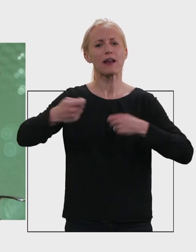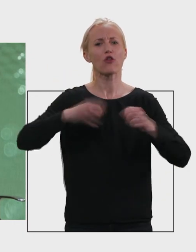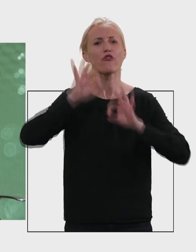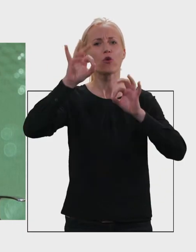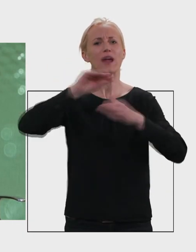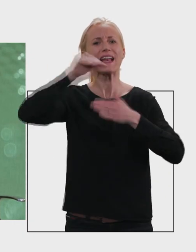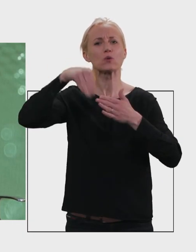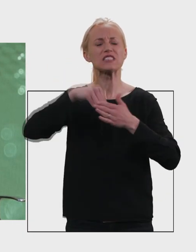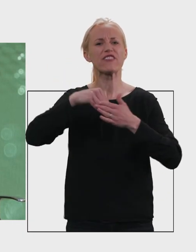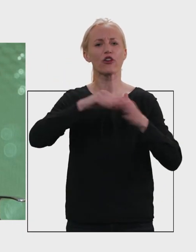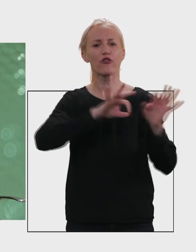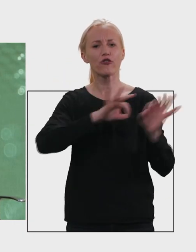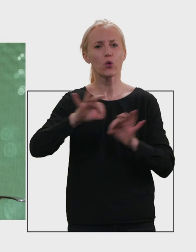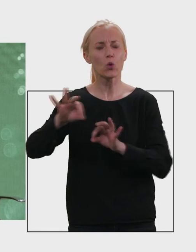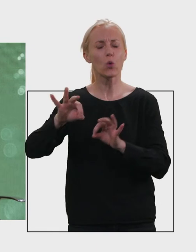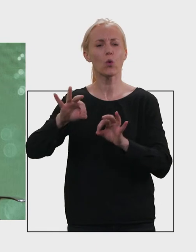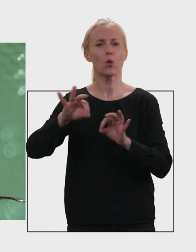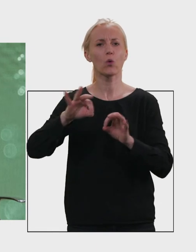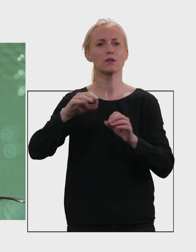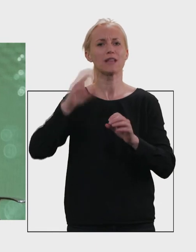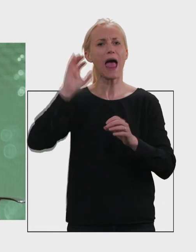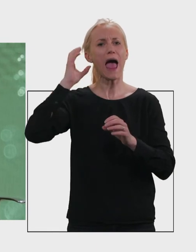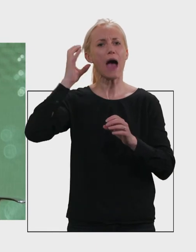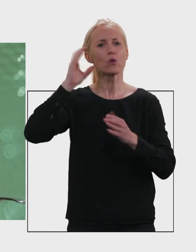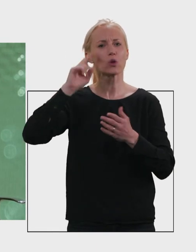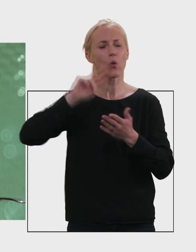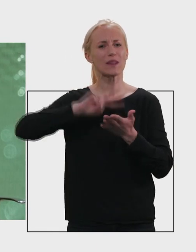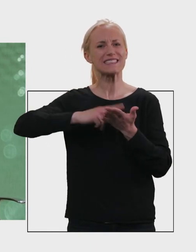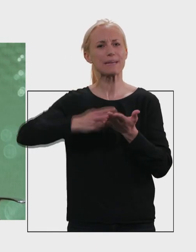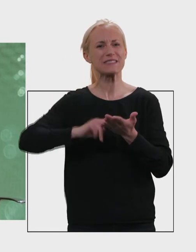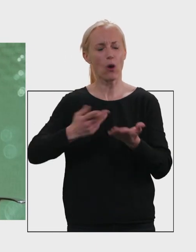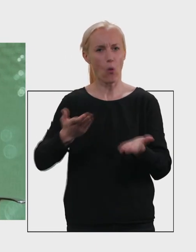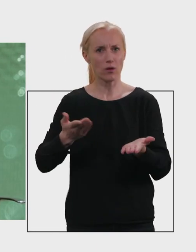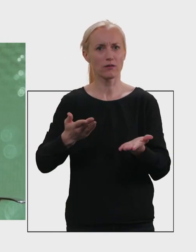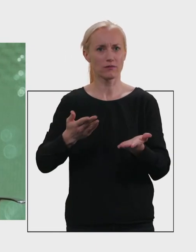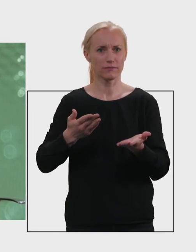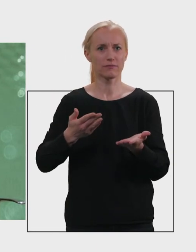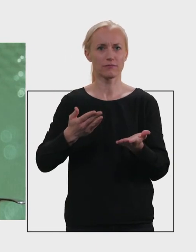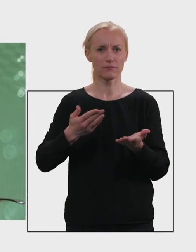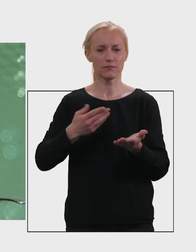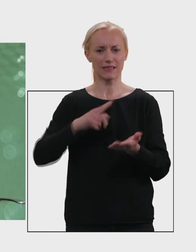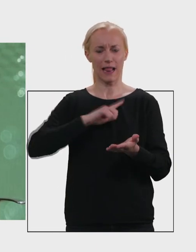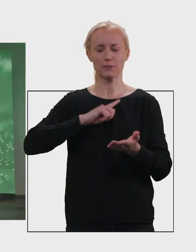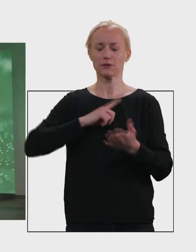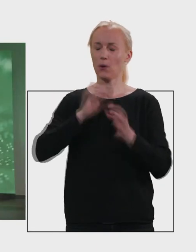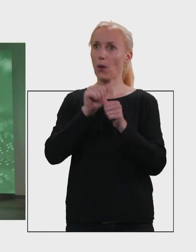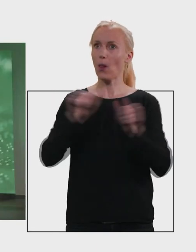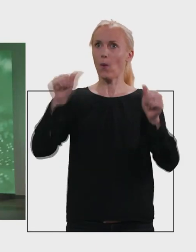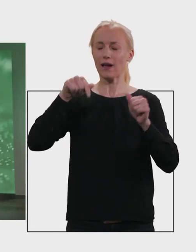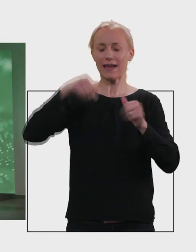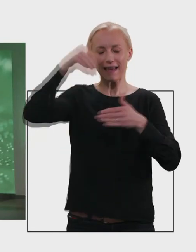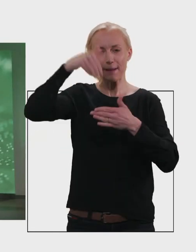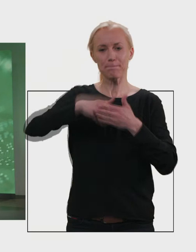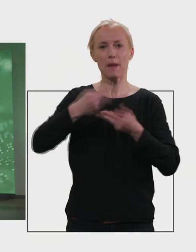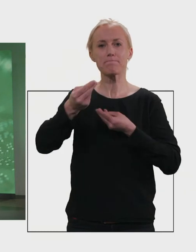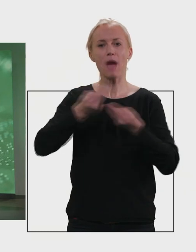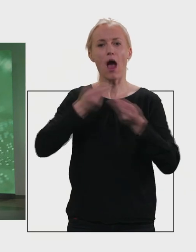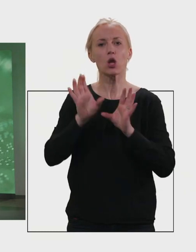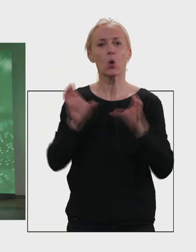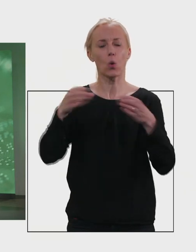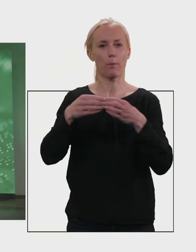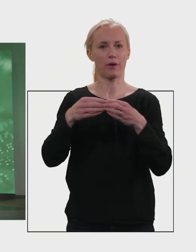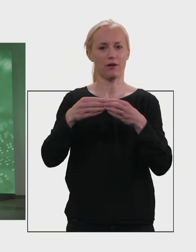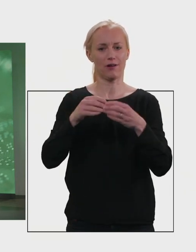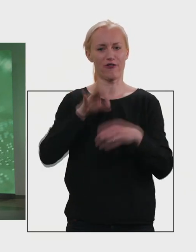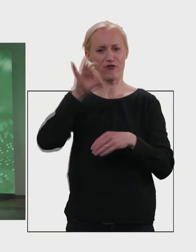und Audiodeskription. Und ich hatte das große Glück, mit in der Fokus, also Beraterinnengruppe zu sein, für die Erstellung